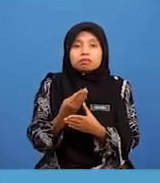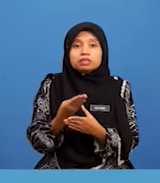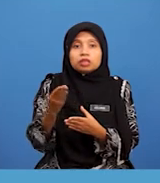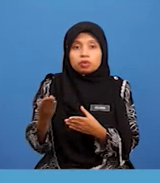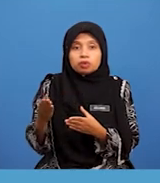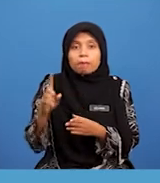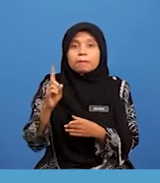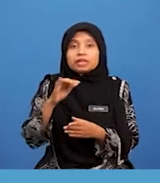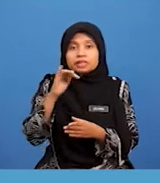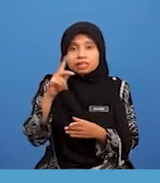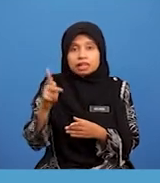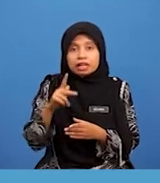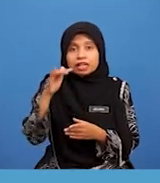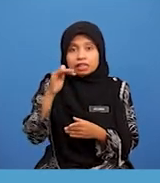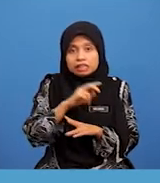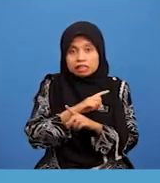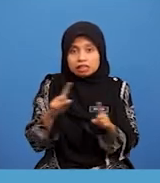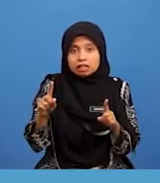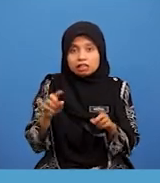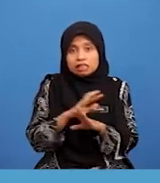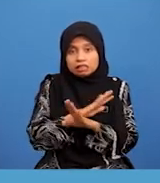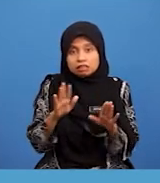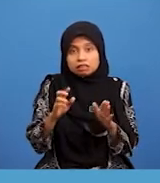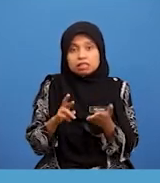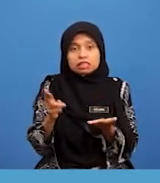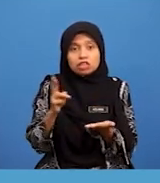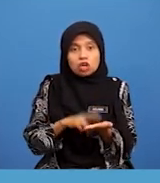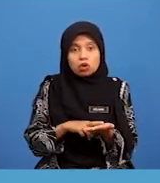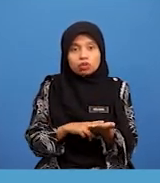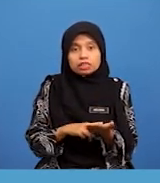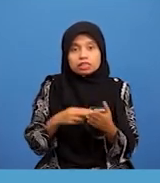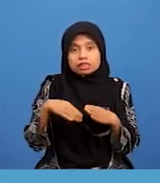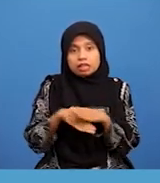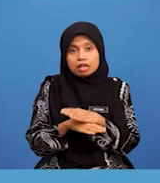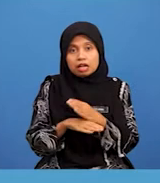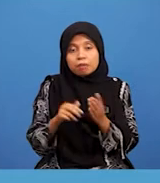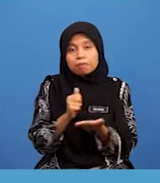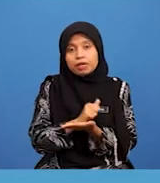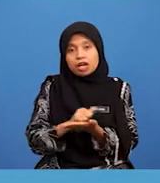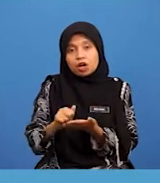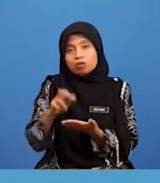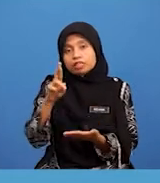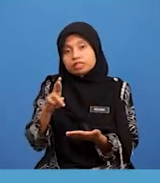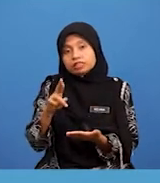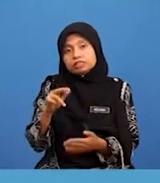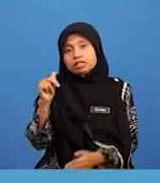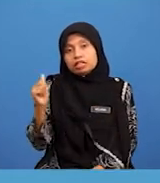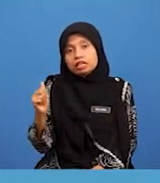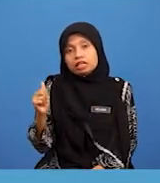antara berikut manakah tidak direkodkan dalam akaun realisasi?